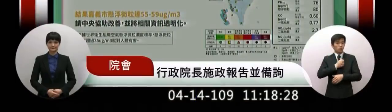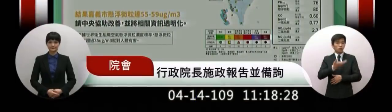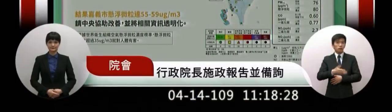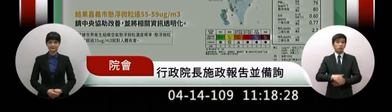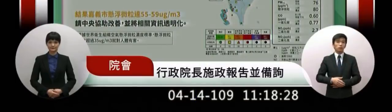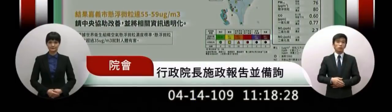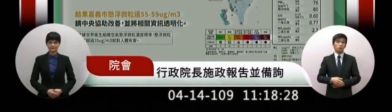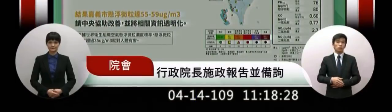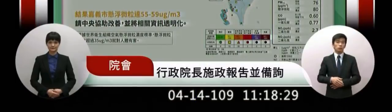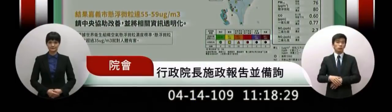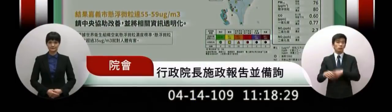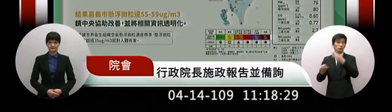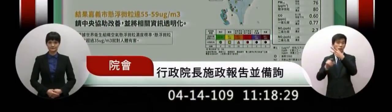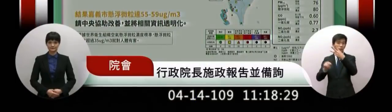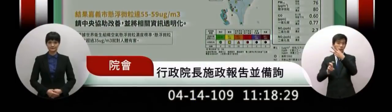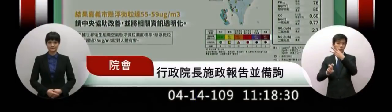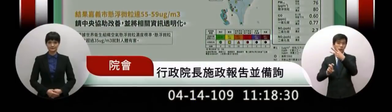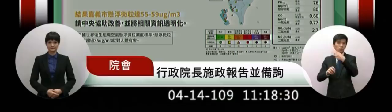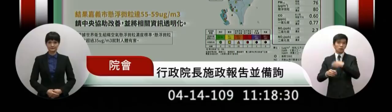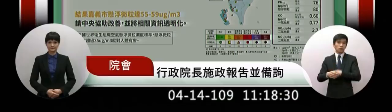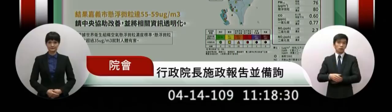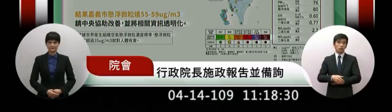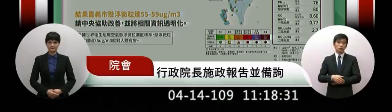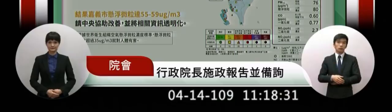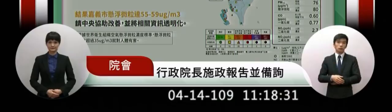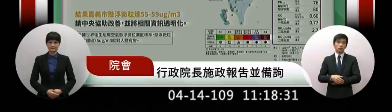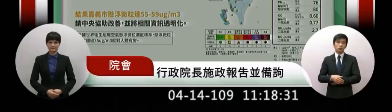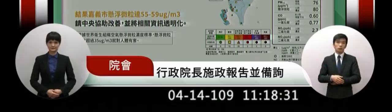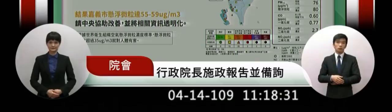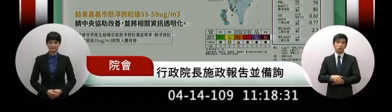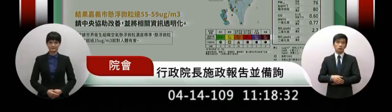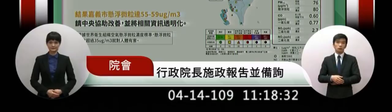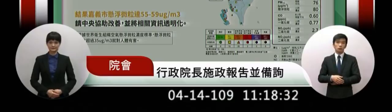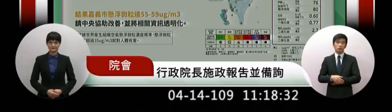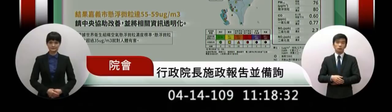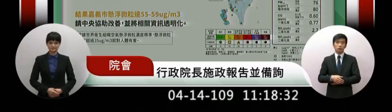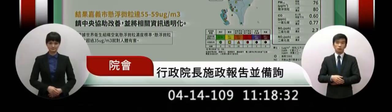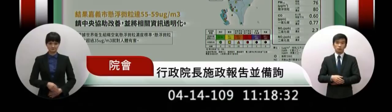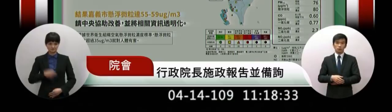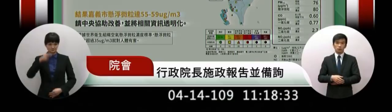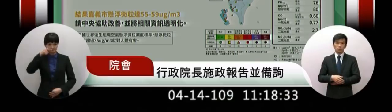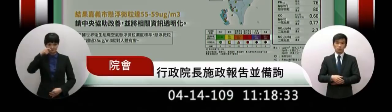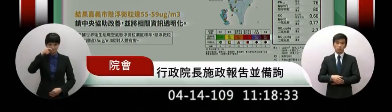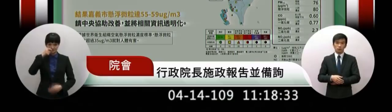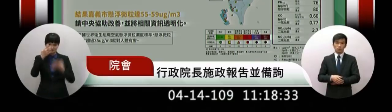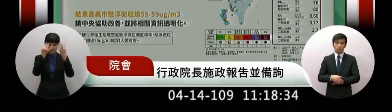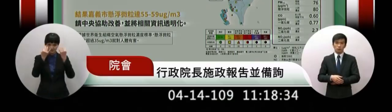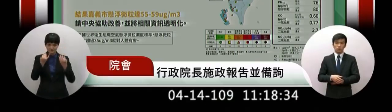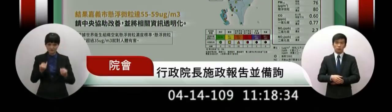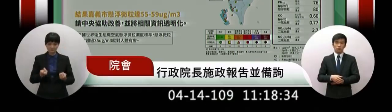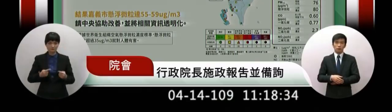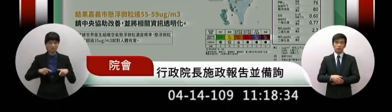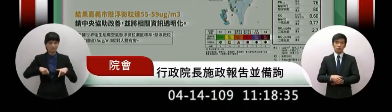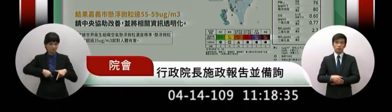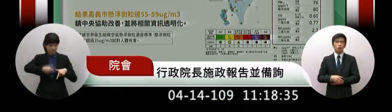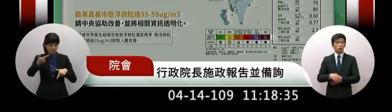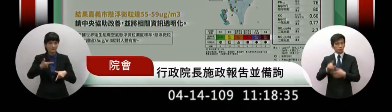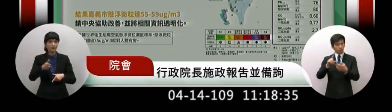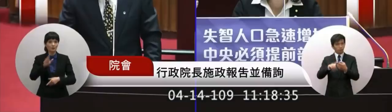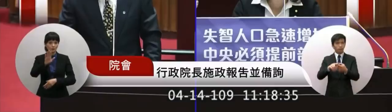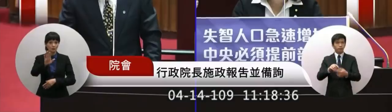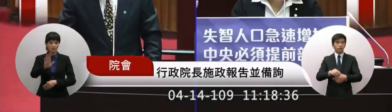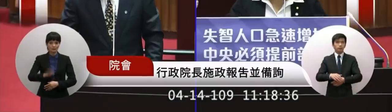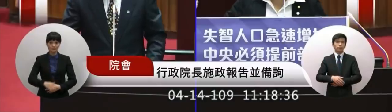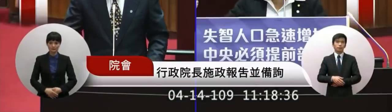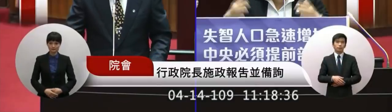三月二十因為我們這監測數據隨時都有公佈對啦